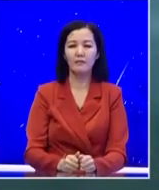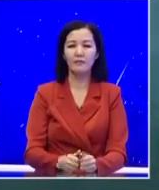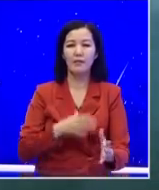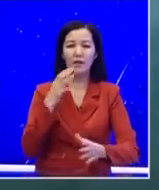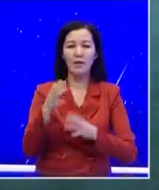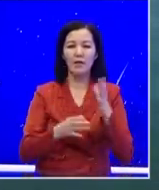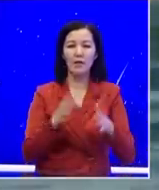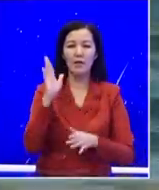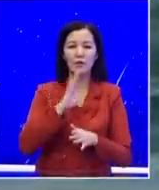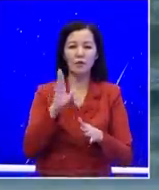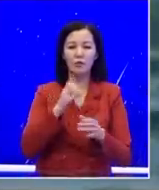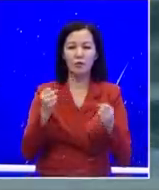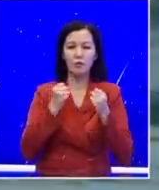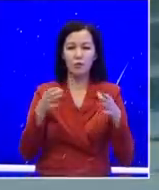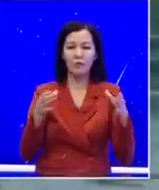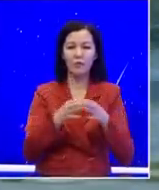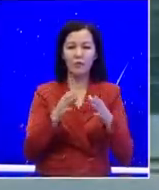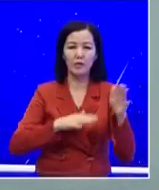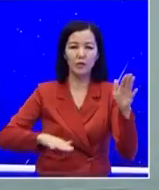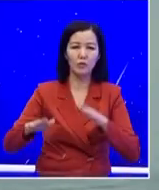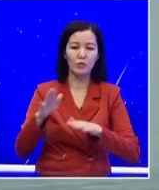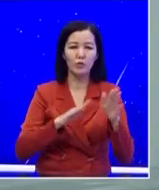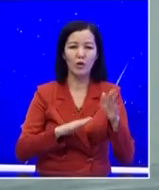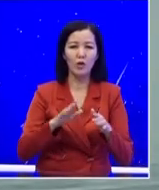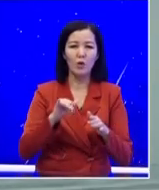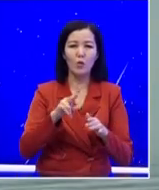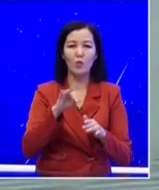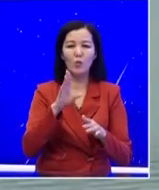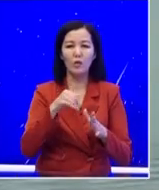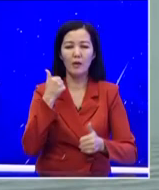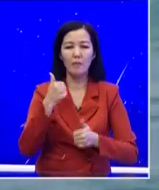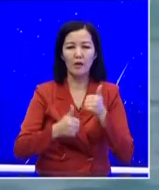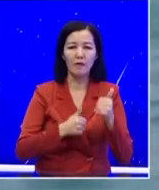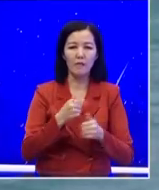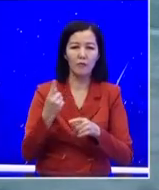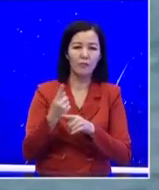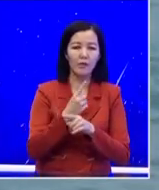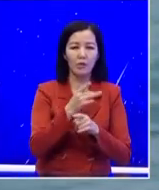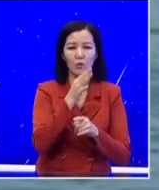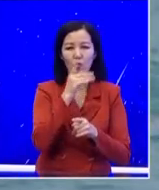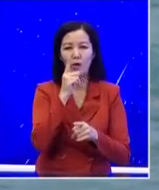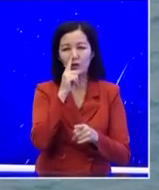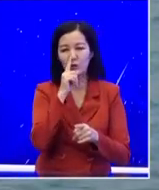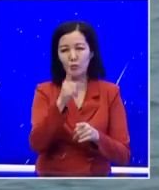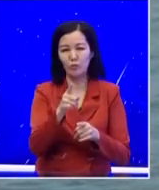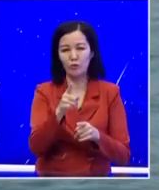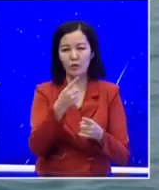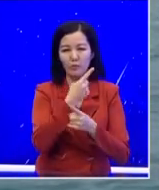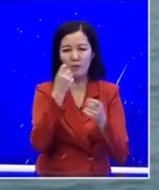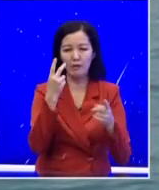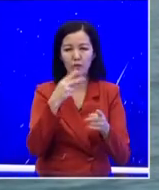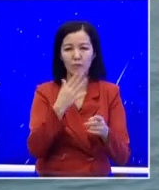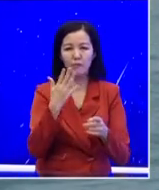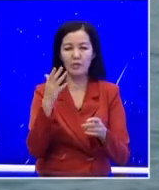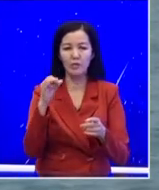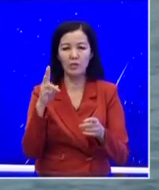Халықаралық су спорт түрлері федерациясы ашық суда жүзуден ультра марафонның алғашқы кезеңі өтпейтінін мәлімдеді. 25 шілде